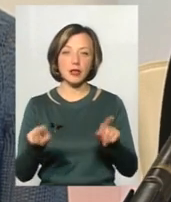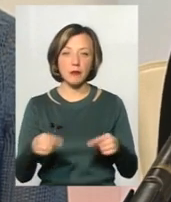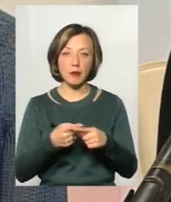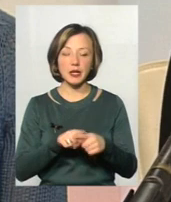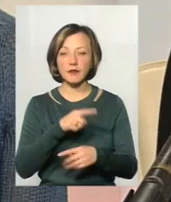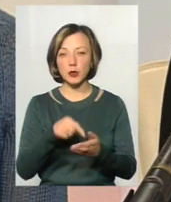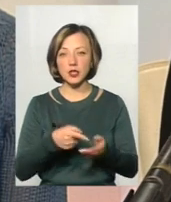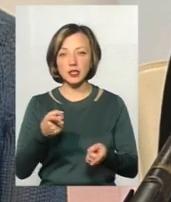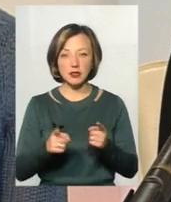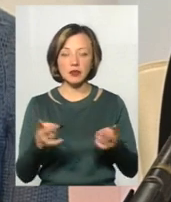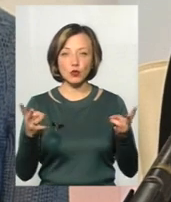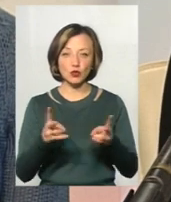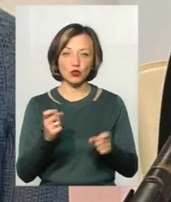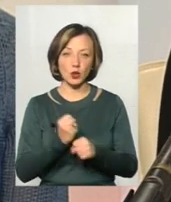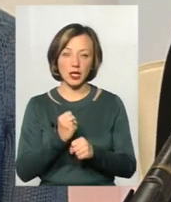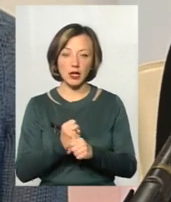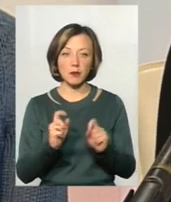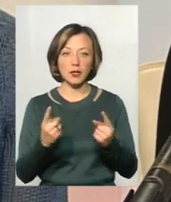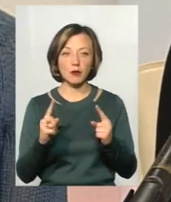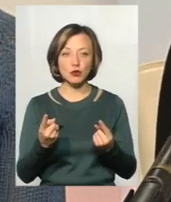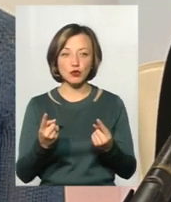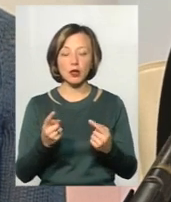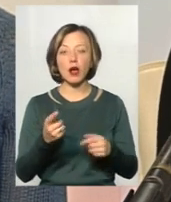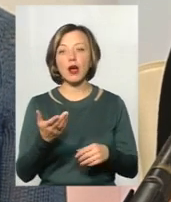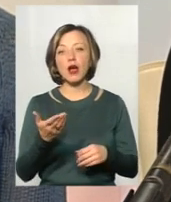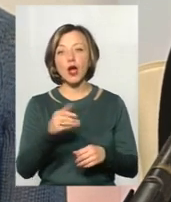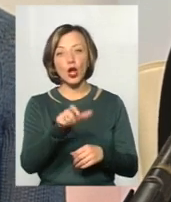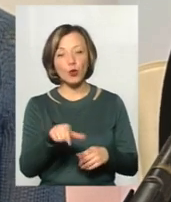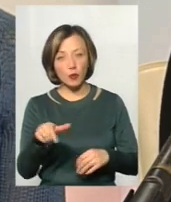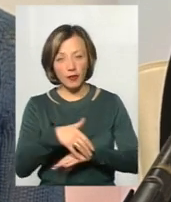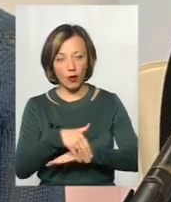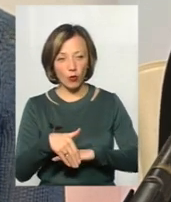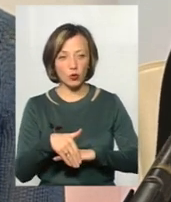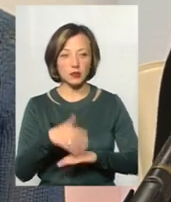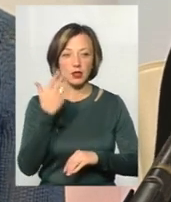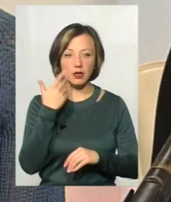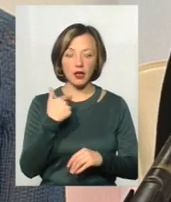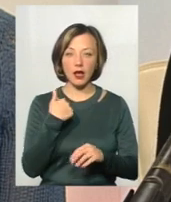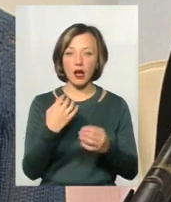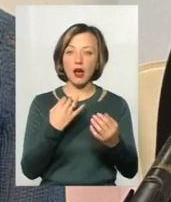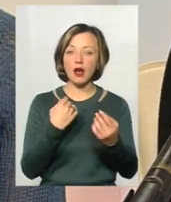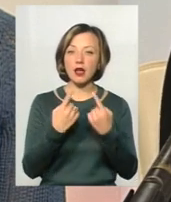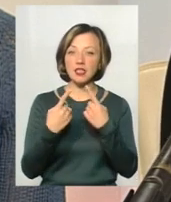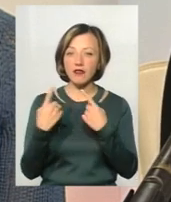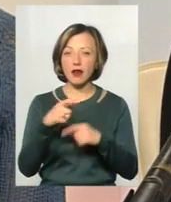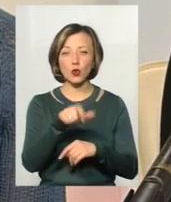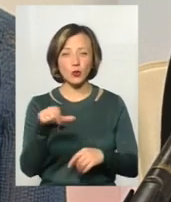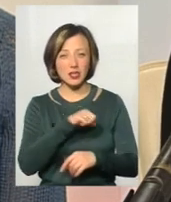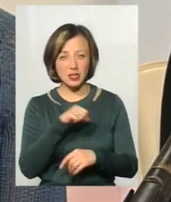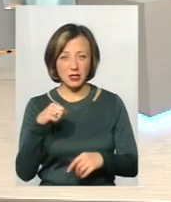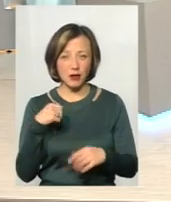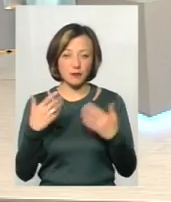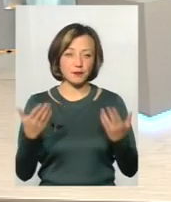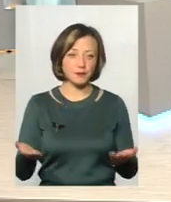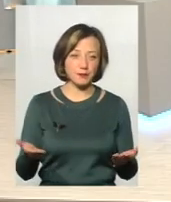что действительно нужно что-то делать, потому что и люди на улицах, когда я вот разговариваю, люди сами разводят